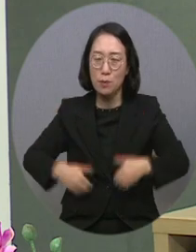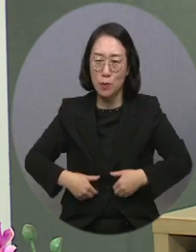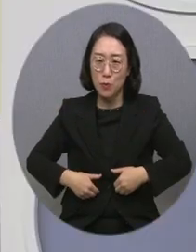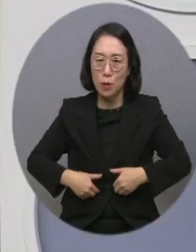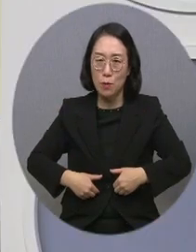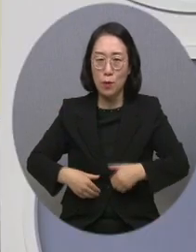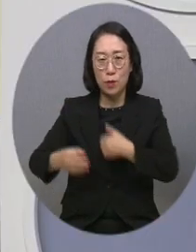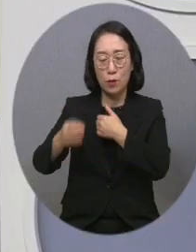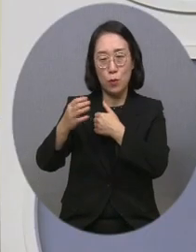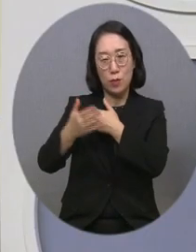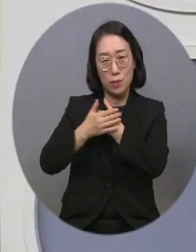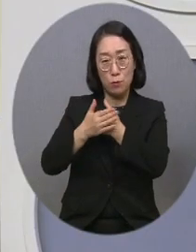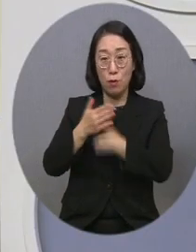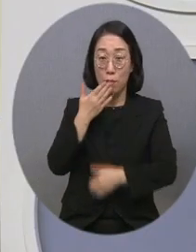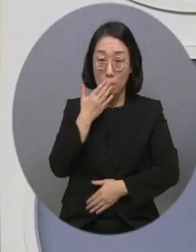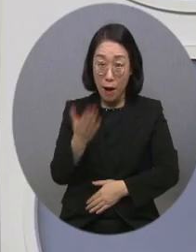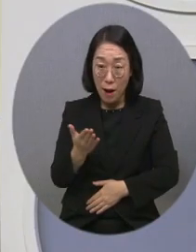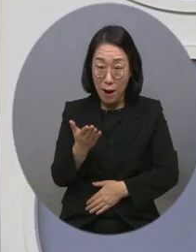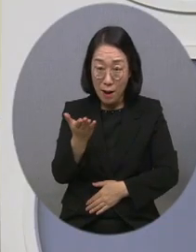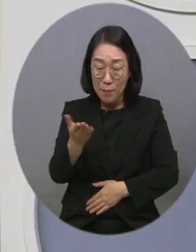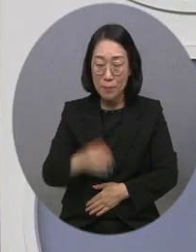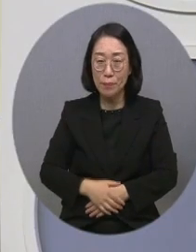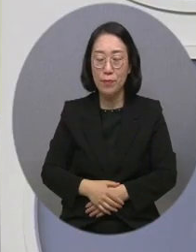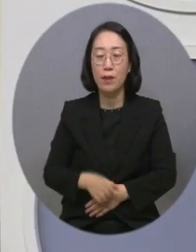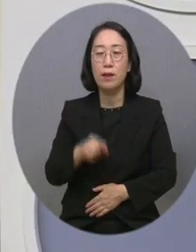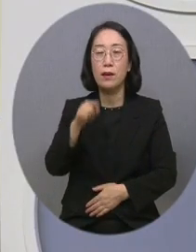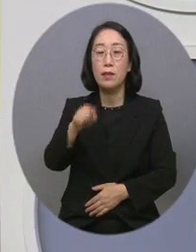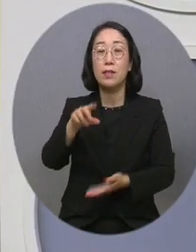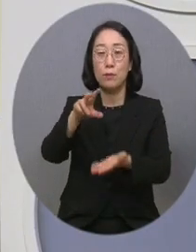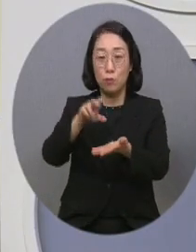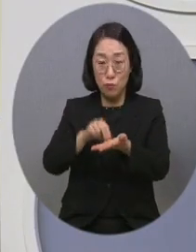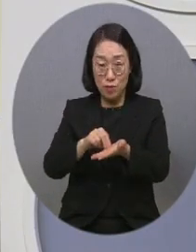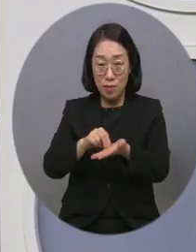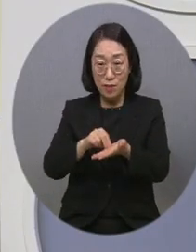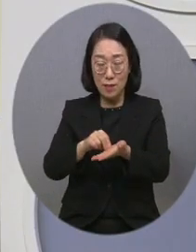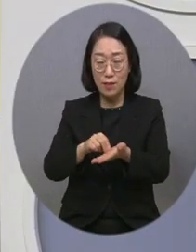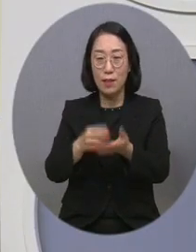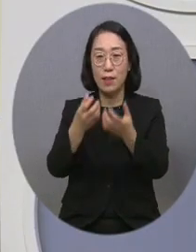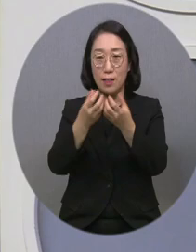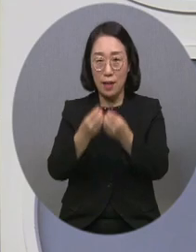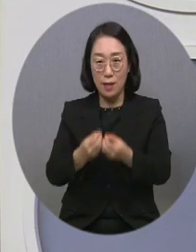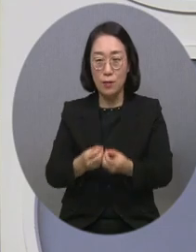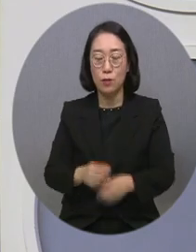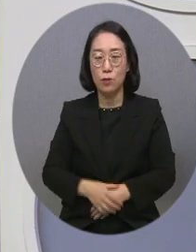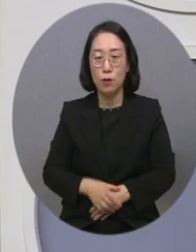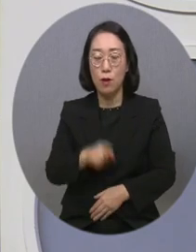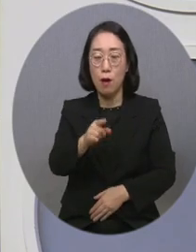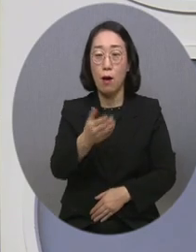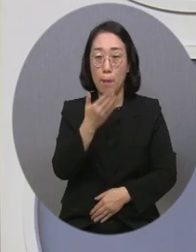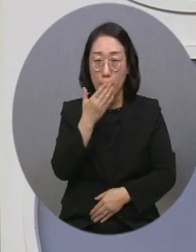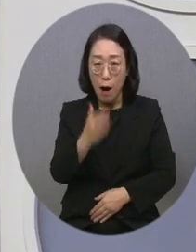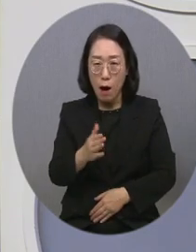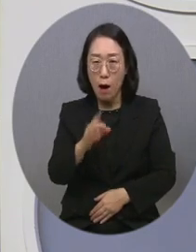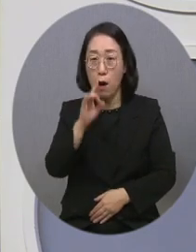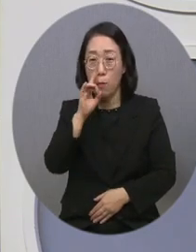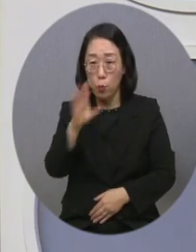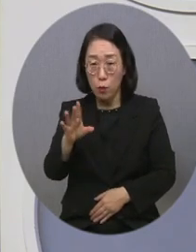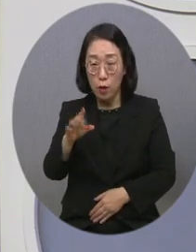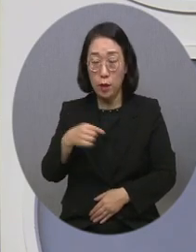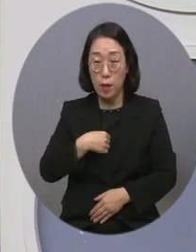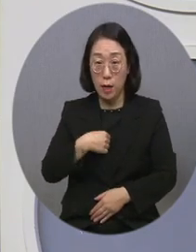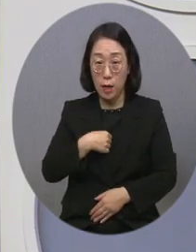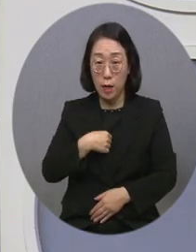되겠네요. 예를 들면 그 부분은 이제 제가 이제 예를 들어서 이제 대상이 된다 안 된다 이제 이런 것은